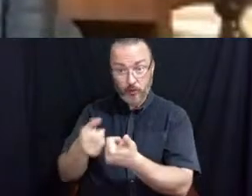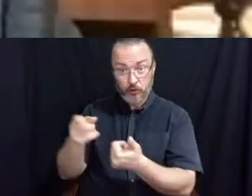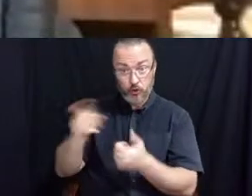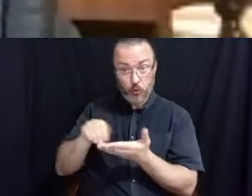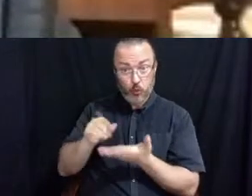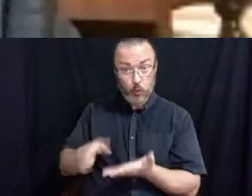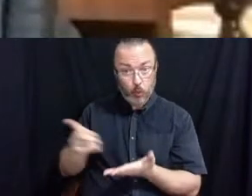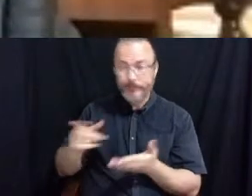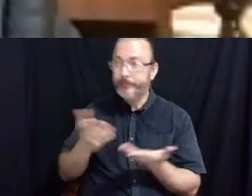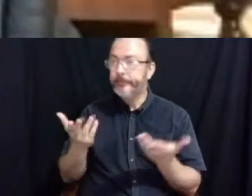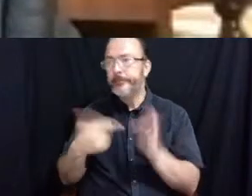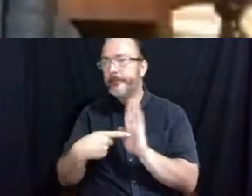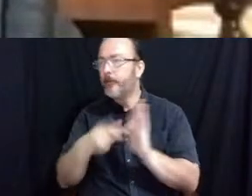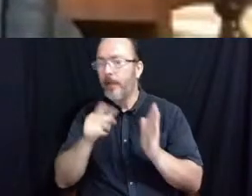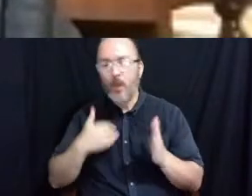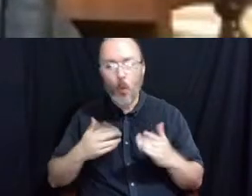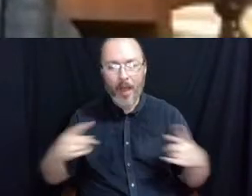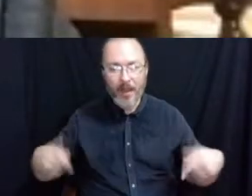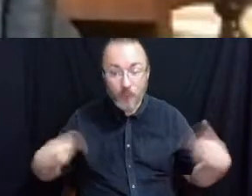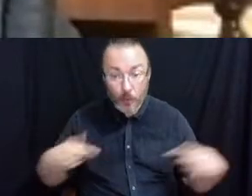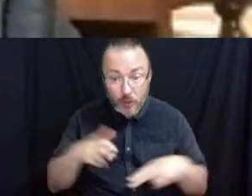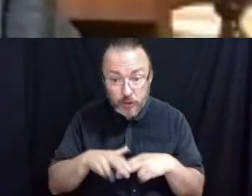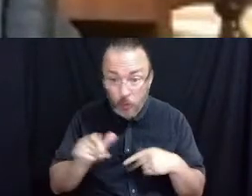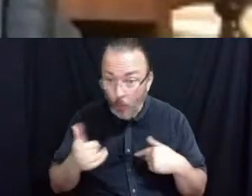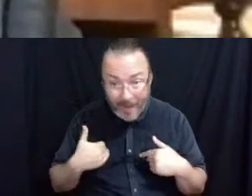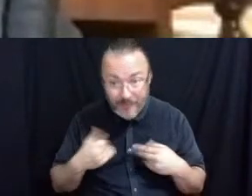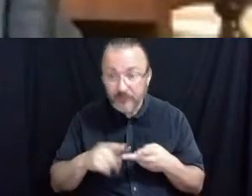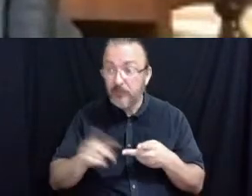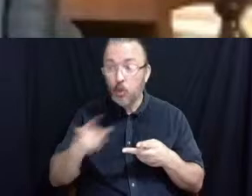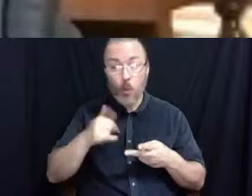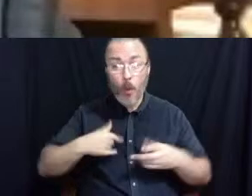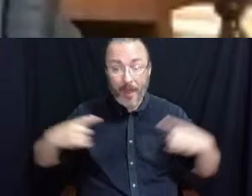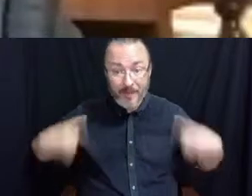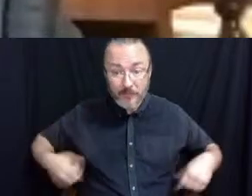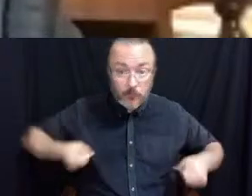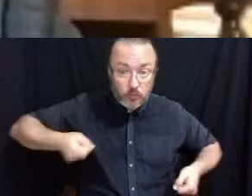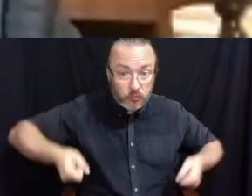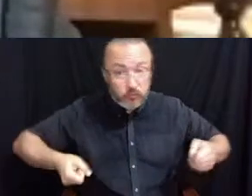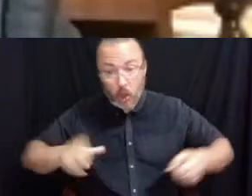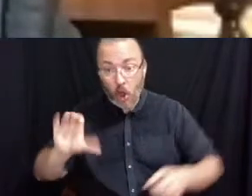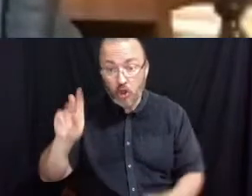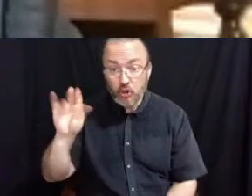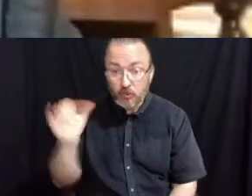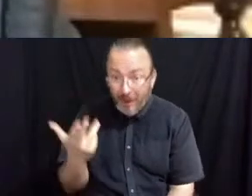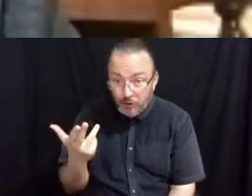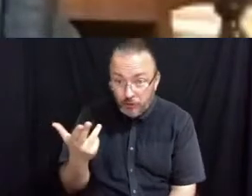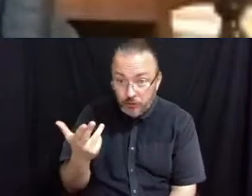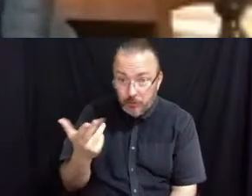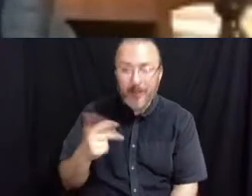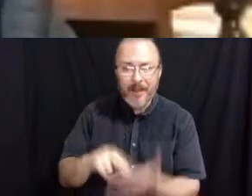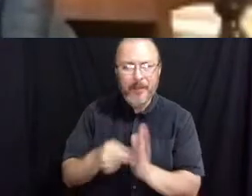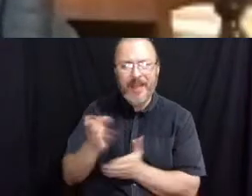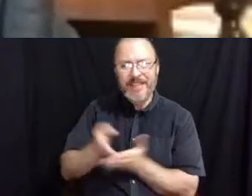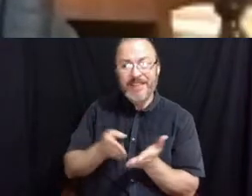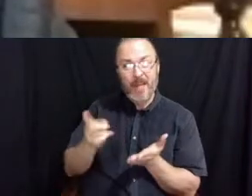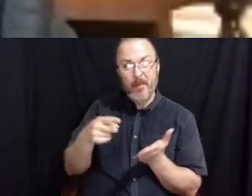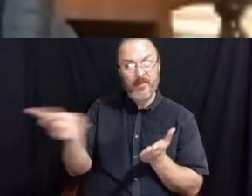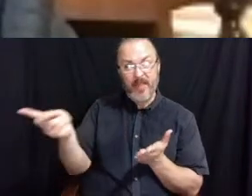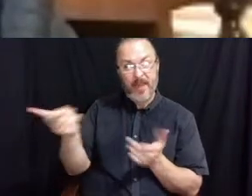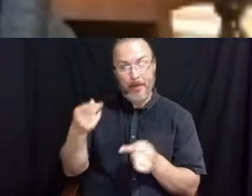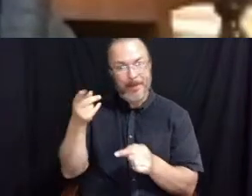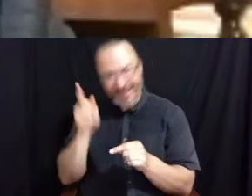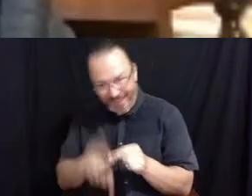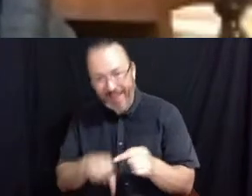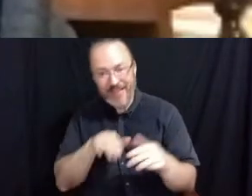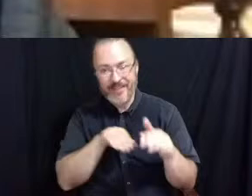Il n'y a pas assez de béquilles ou de fauteuils roulants pour les handicapés physiques. Et donc,